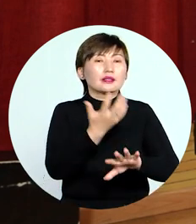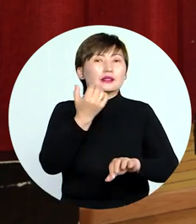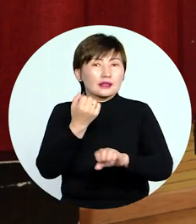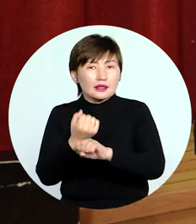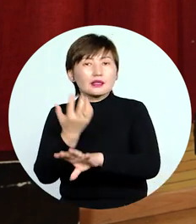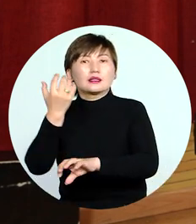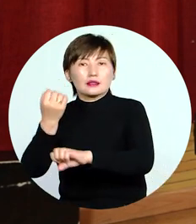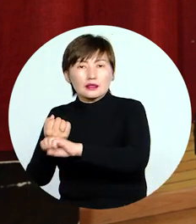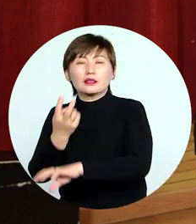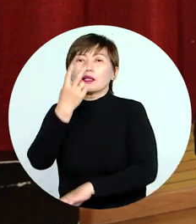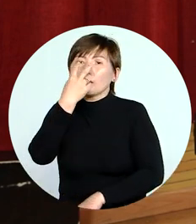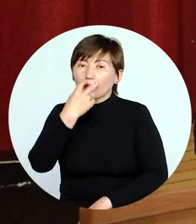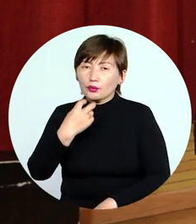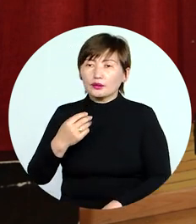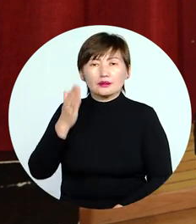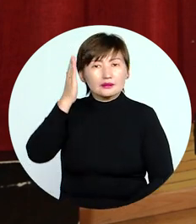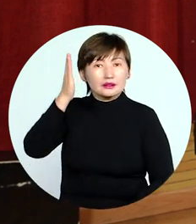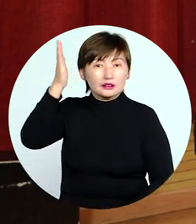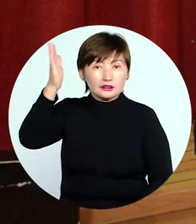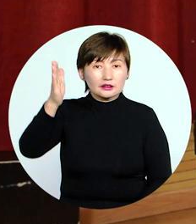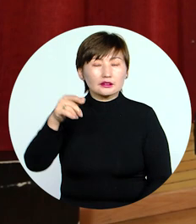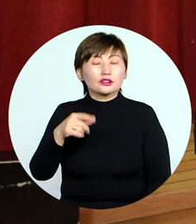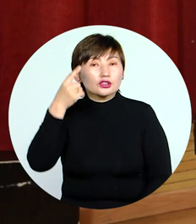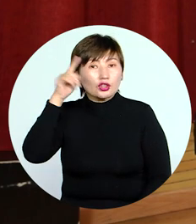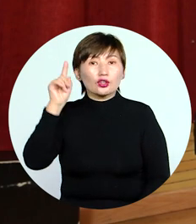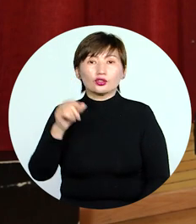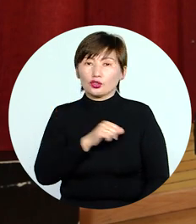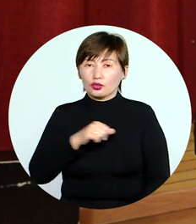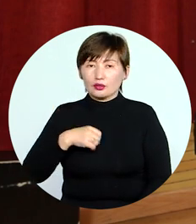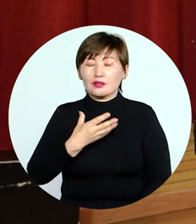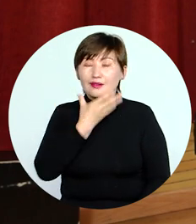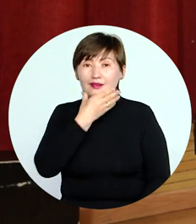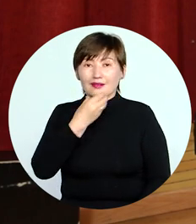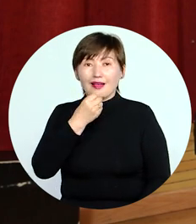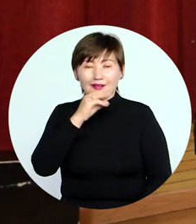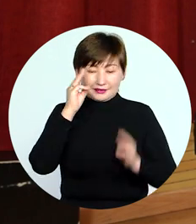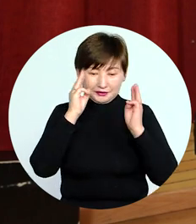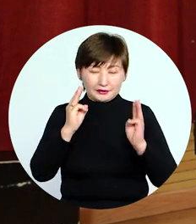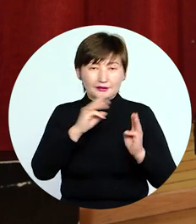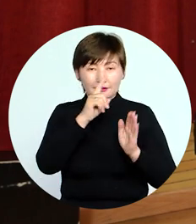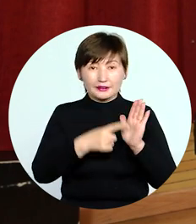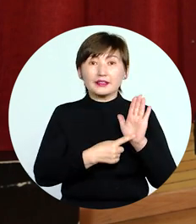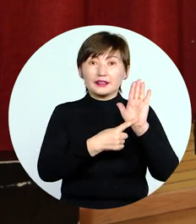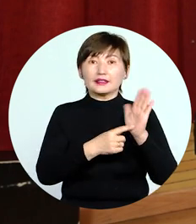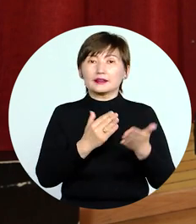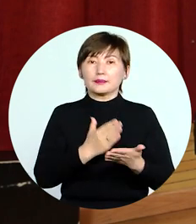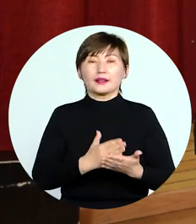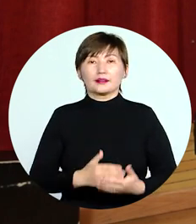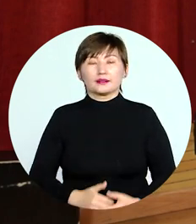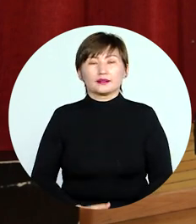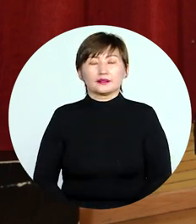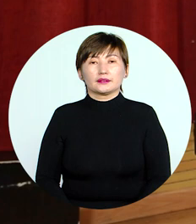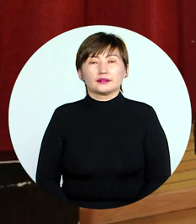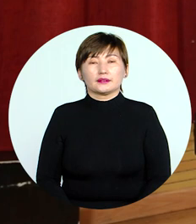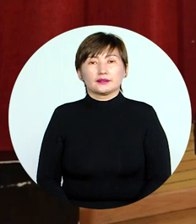эрднээр уйлаад гэдэг одоо энэ тэмүүлэлийг бий болгохын тулд энэ хөгжийн зохиолч энийг маш сайхан шийдсэн байна. Өөрөөрлөл хөгжийн зохиомжийн техникээр шийдсэн гэж болно.